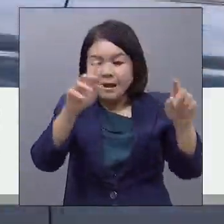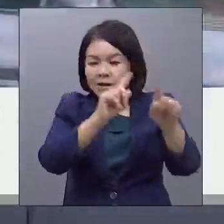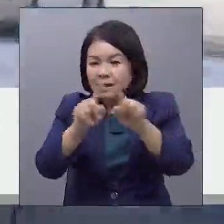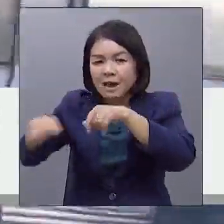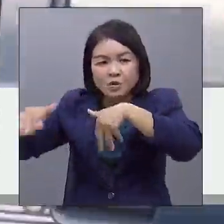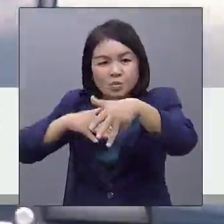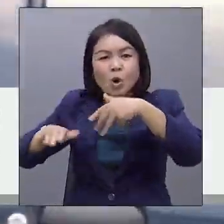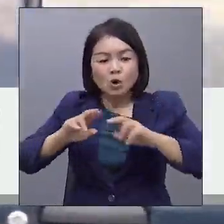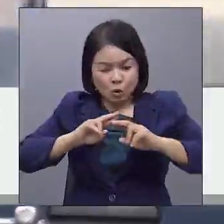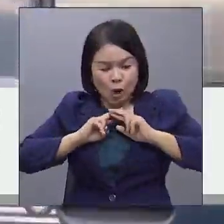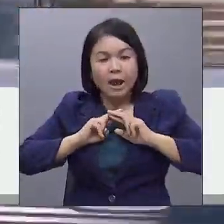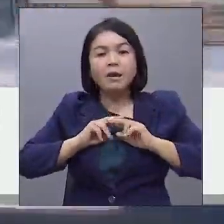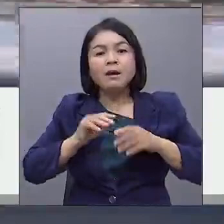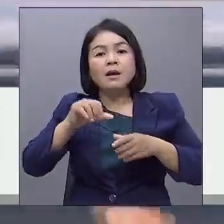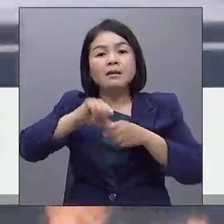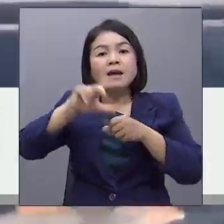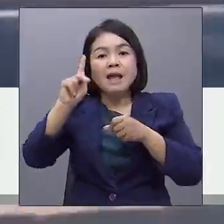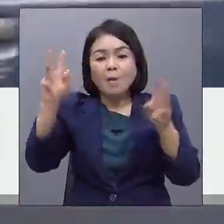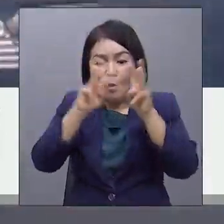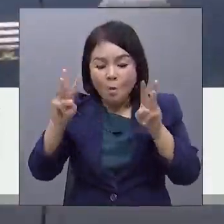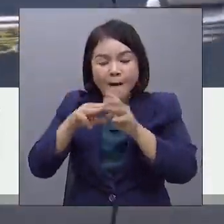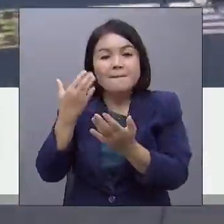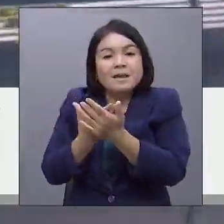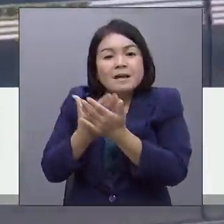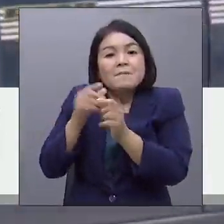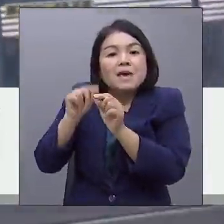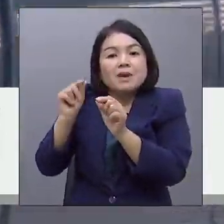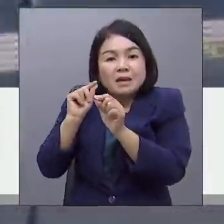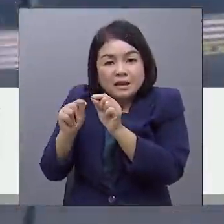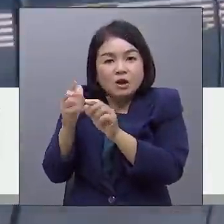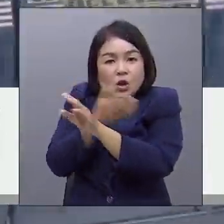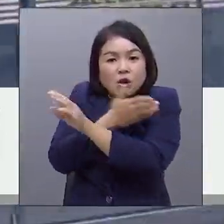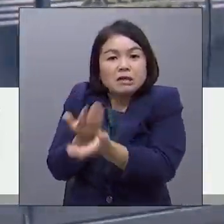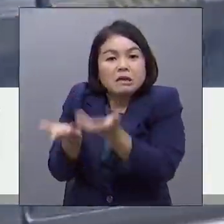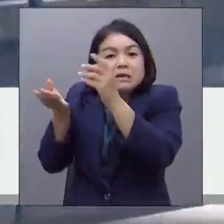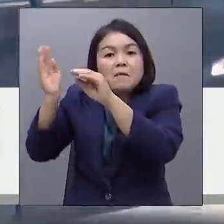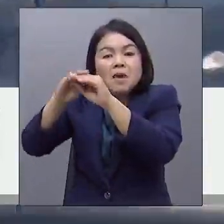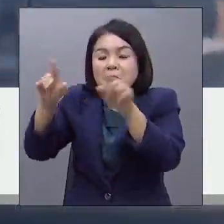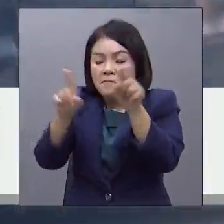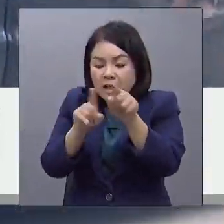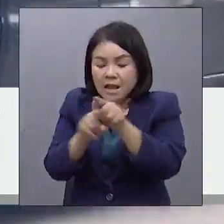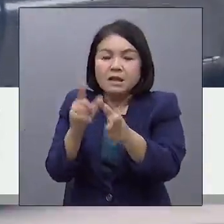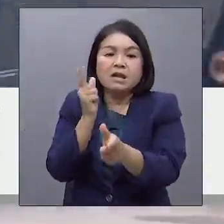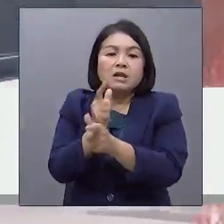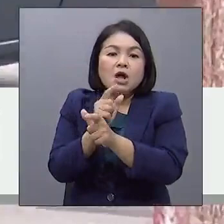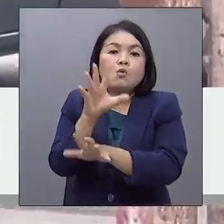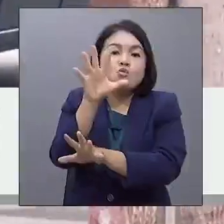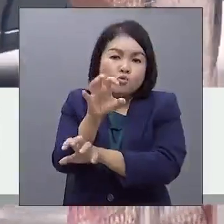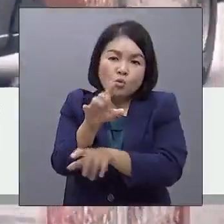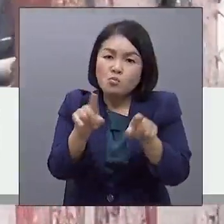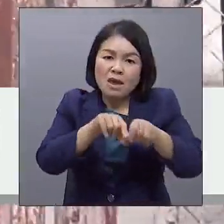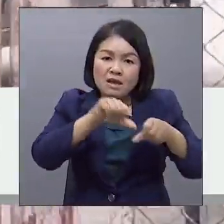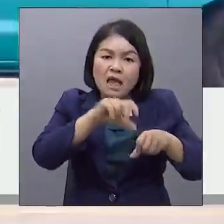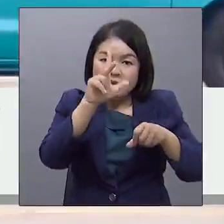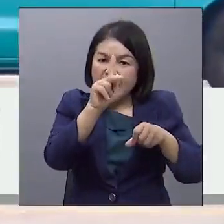าถังก๊าซเปล่าๆเนี่ยแหละค่ะไปบรรจุเพื่อประหยัดค่าใช้จ่ายก็สอดคล้องกับทางผู้เลี้ยงกุ้งนะคะทางเลี้ยงกุ้งเนี่ยเขาก็ต้องใช้ก๊าซเหมือน